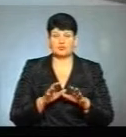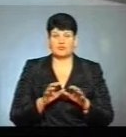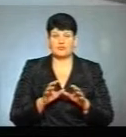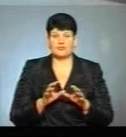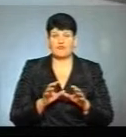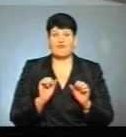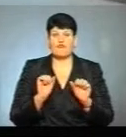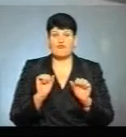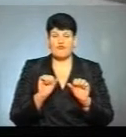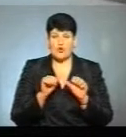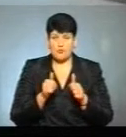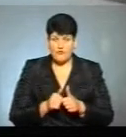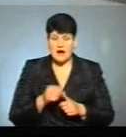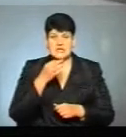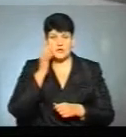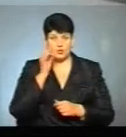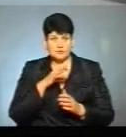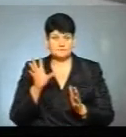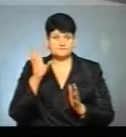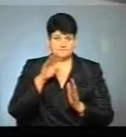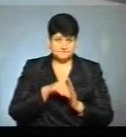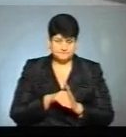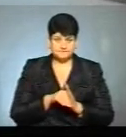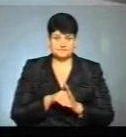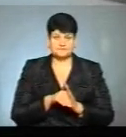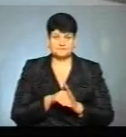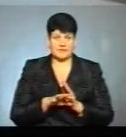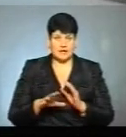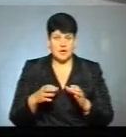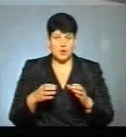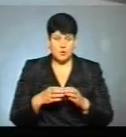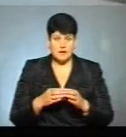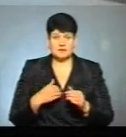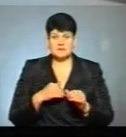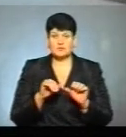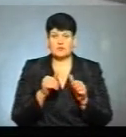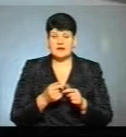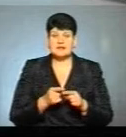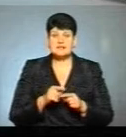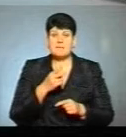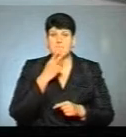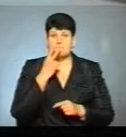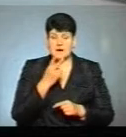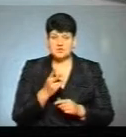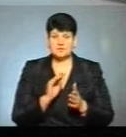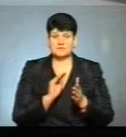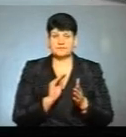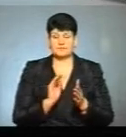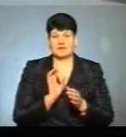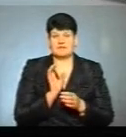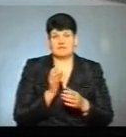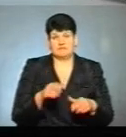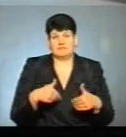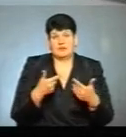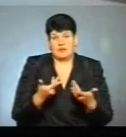громад, враховуючи досвід функціонування наших територіальних громад, і ми сформулювали це бачення і виклали його на